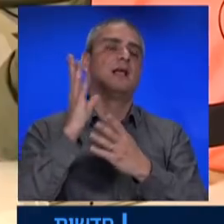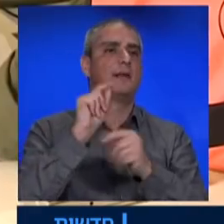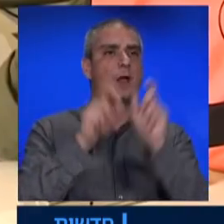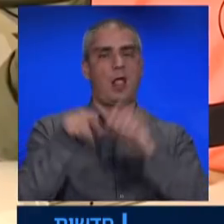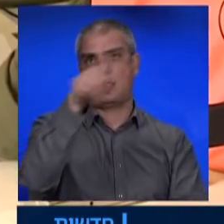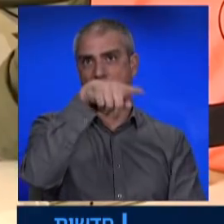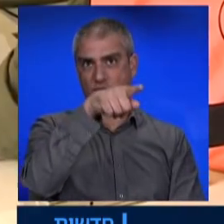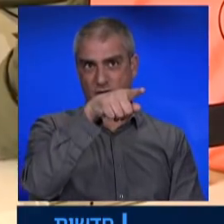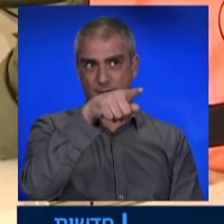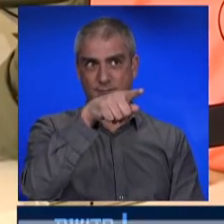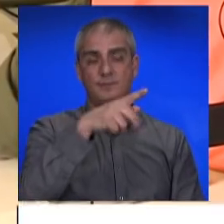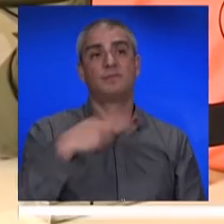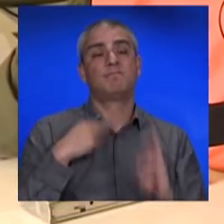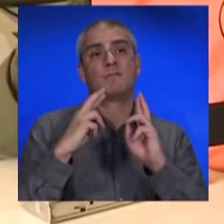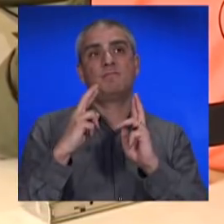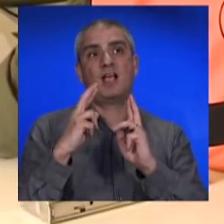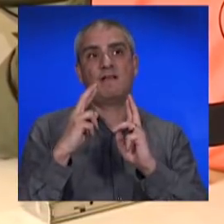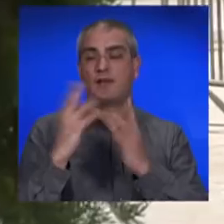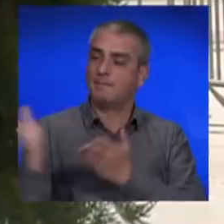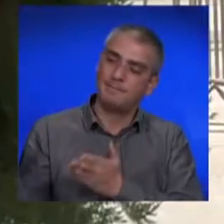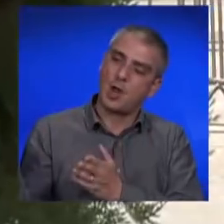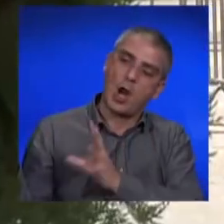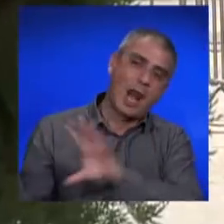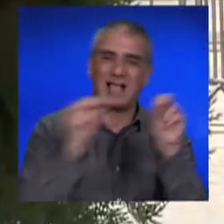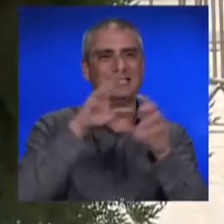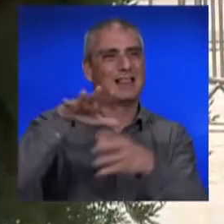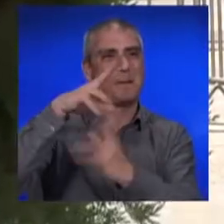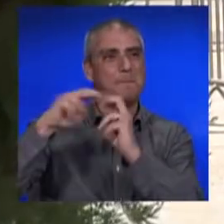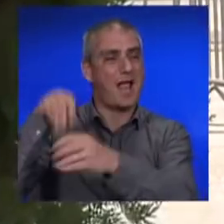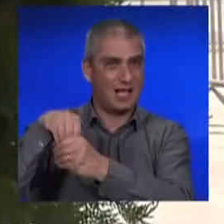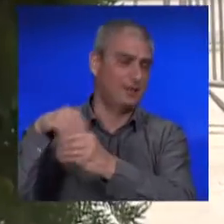המקווים שההרחקה מהקהילה תסייע במלחמה שסופה אינו נראה.